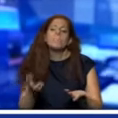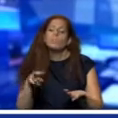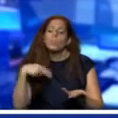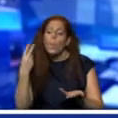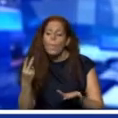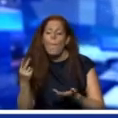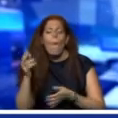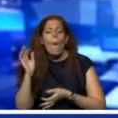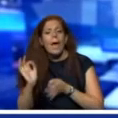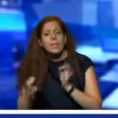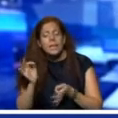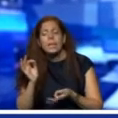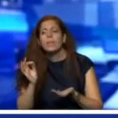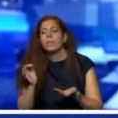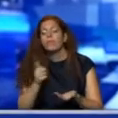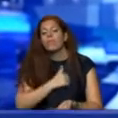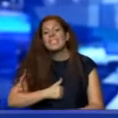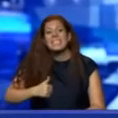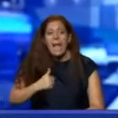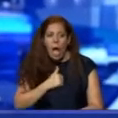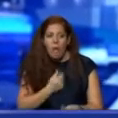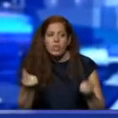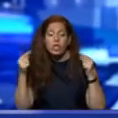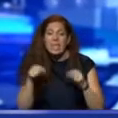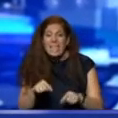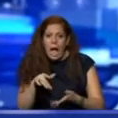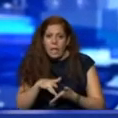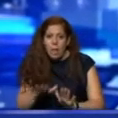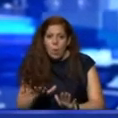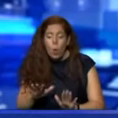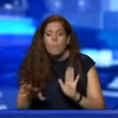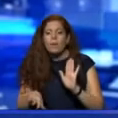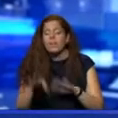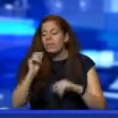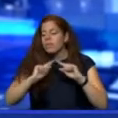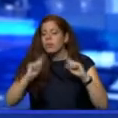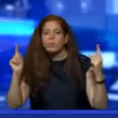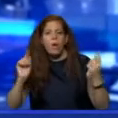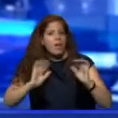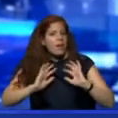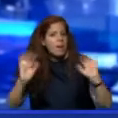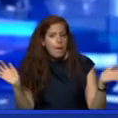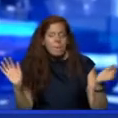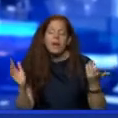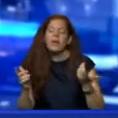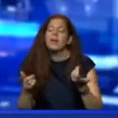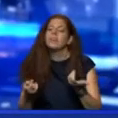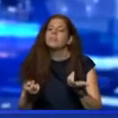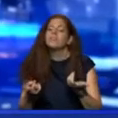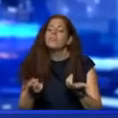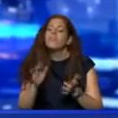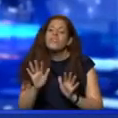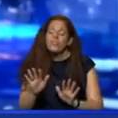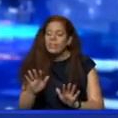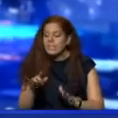בו עורכי דין. ולצערי הרב, כשהגעתי למקום, גיליתי תמונה אחרת לחלוטין.